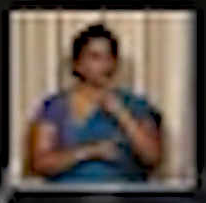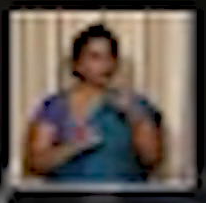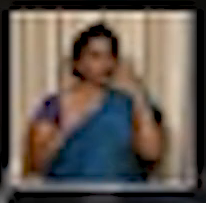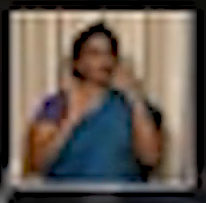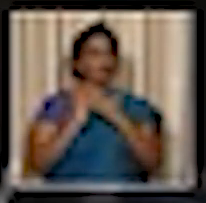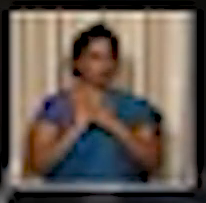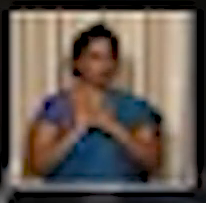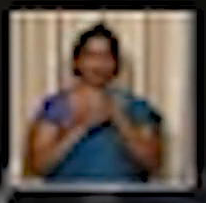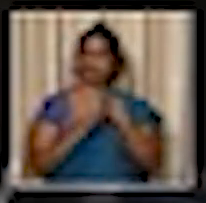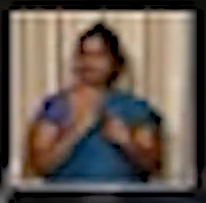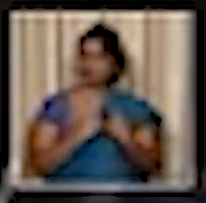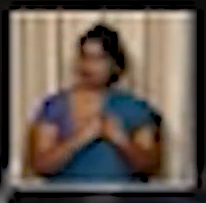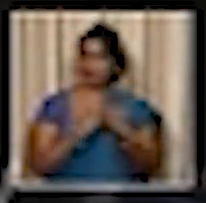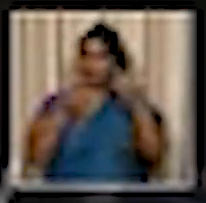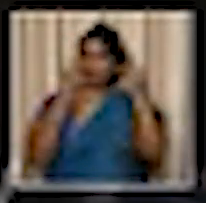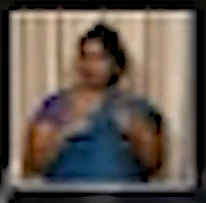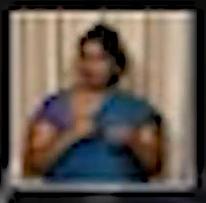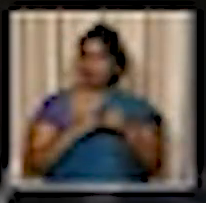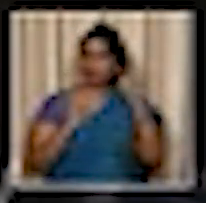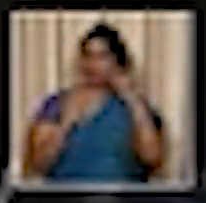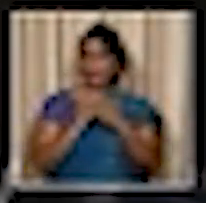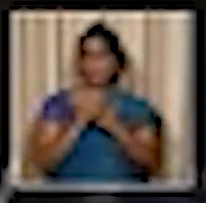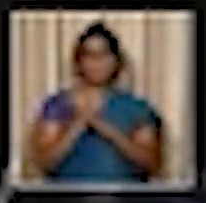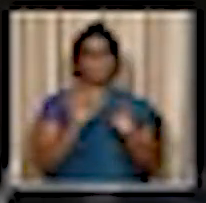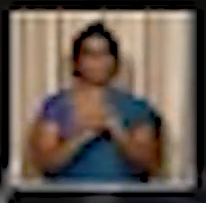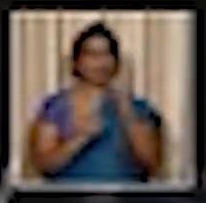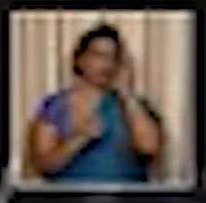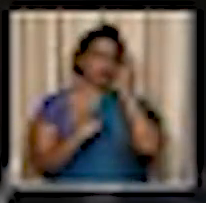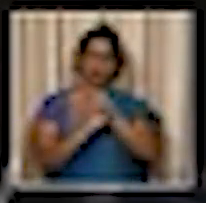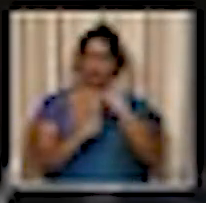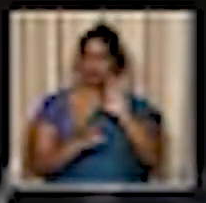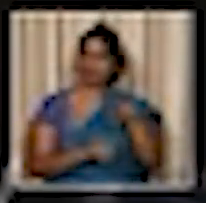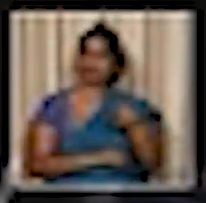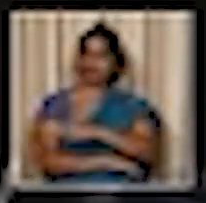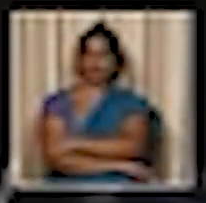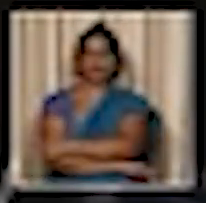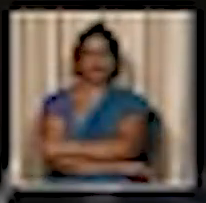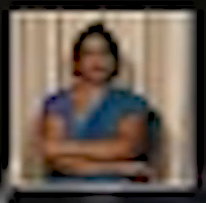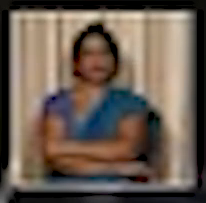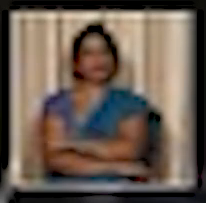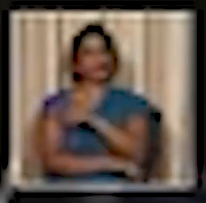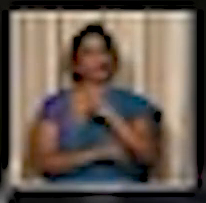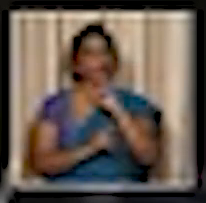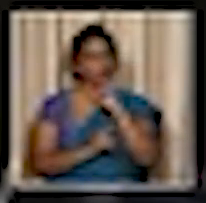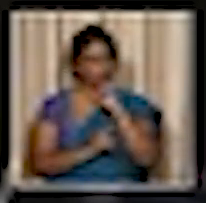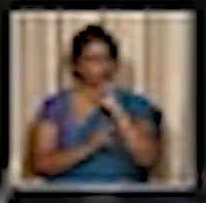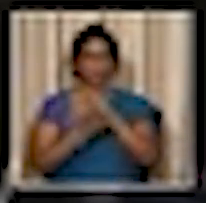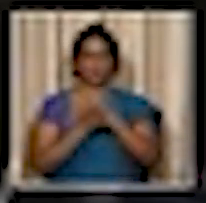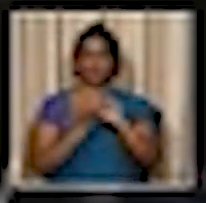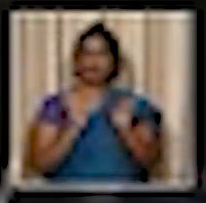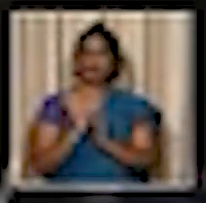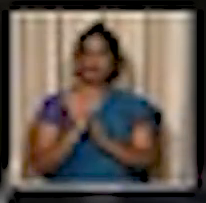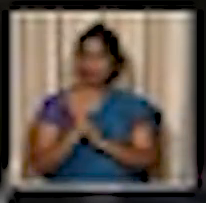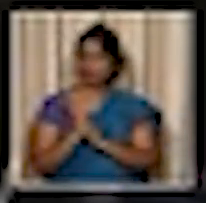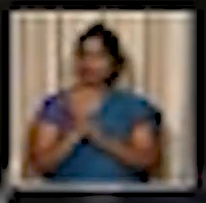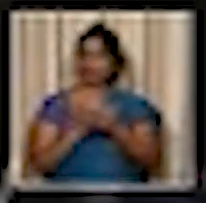අදාළ විමර්ශන කඩාකප්පල් කිරීම සඳහා මාධ්‍ය නිවේදන නිකුත් කළ අතර ඔහු අධිකරණ සේවා කොමිසමට